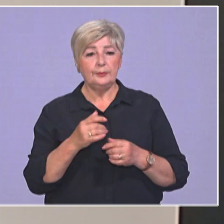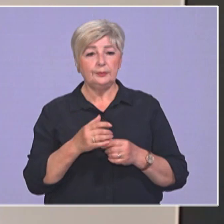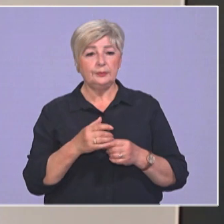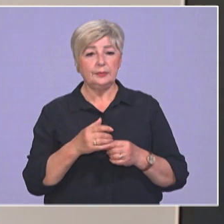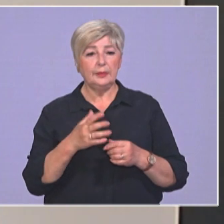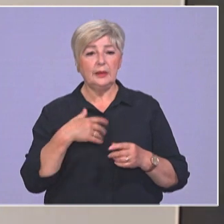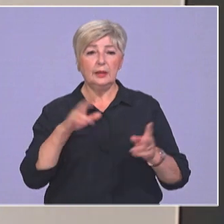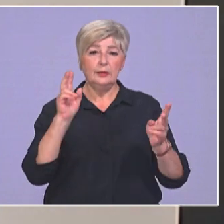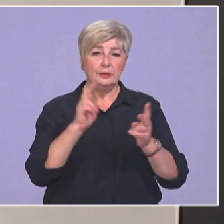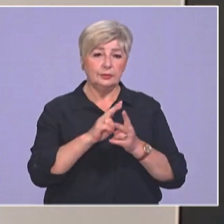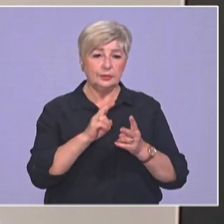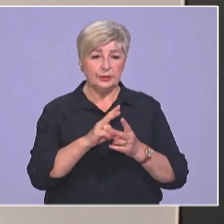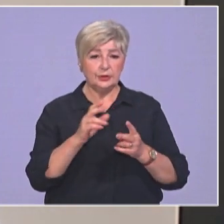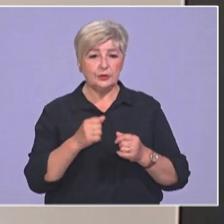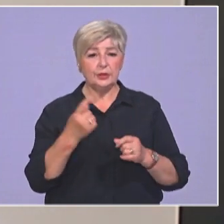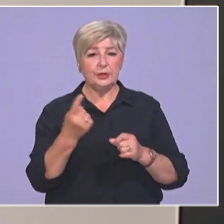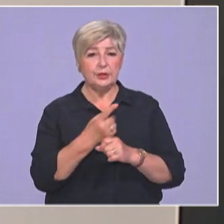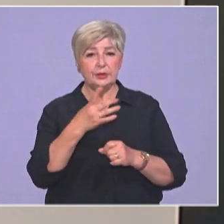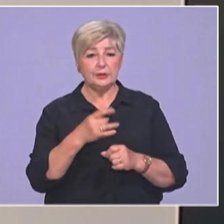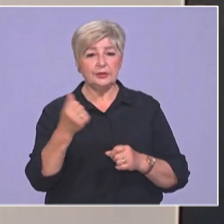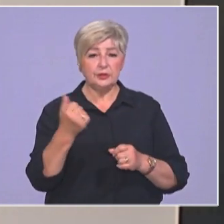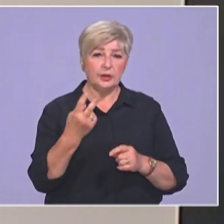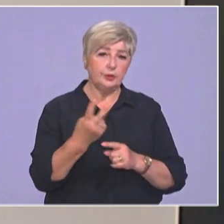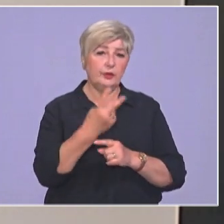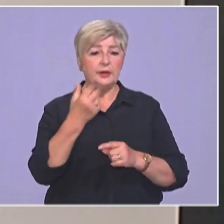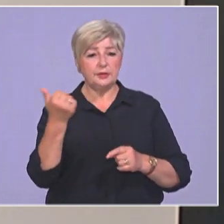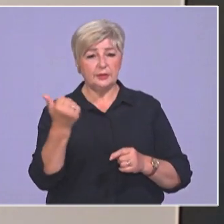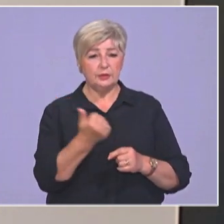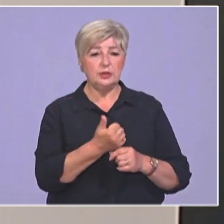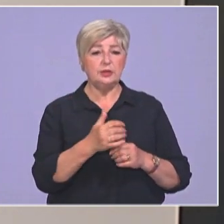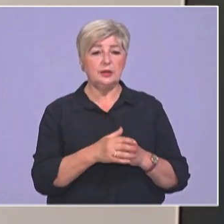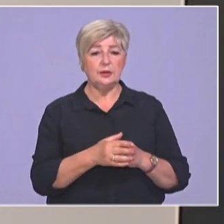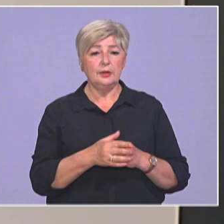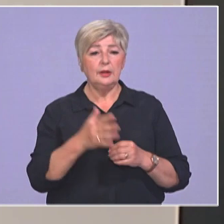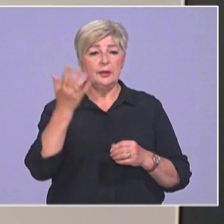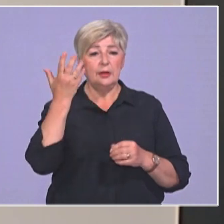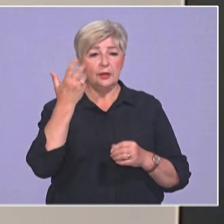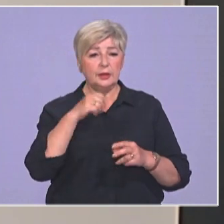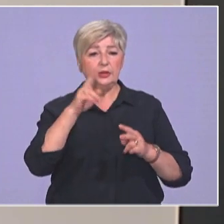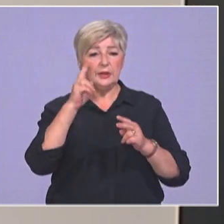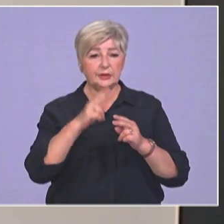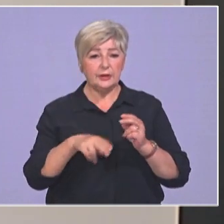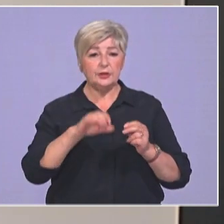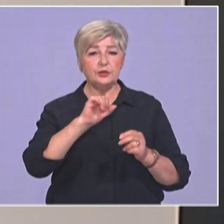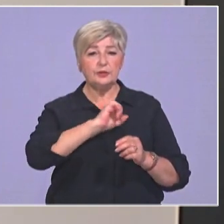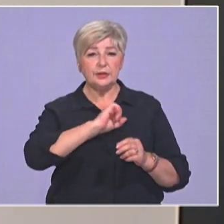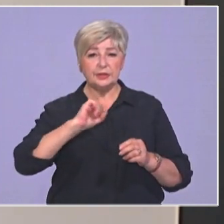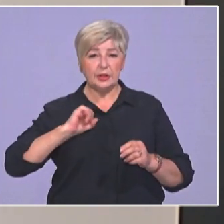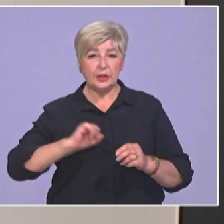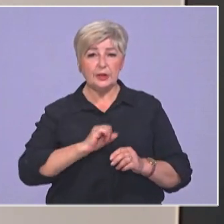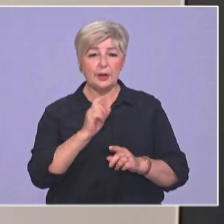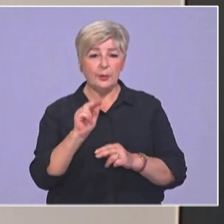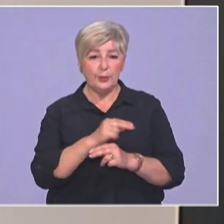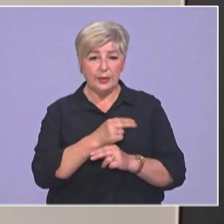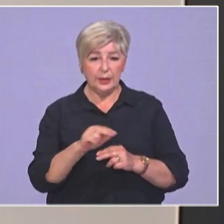І зустрічає терапевта один раз в неділю, два рази в неділю, якщо це утро состояние. І коли закінчується терапія,